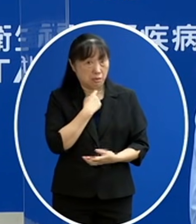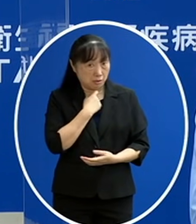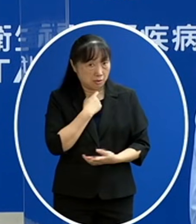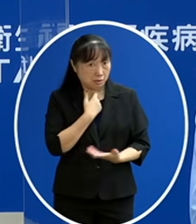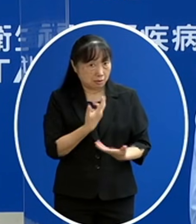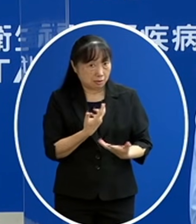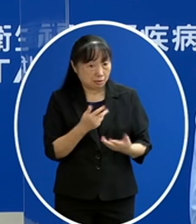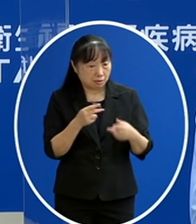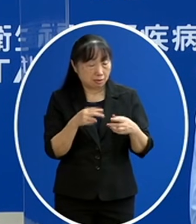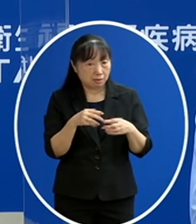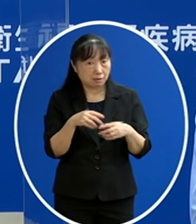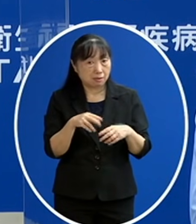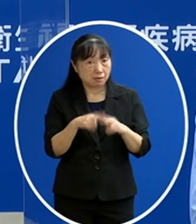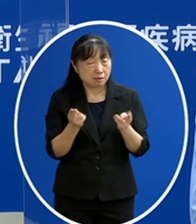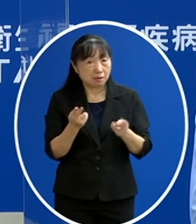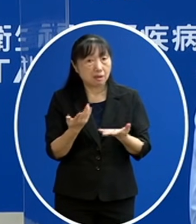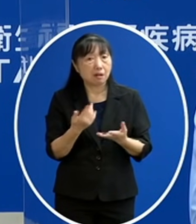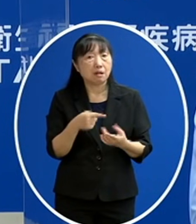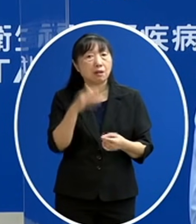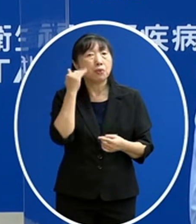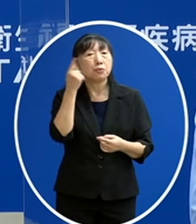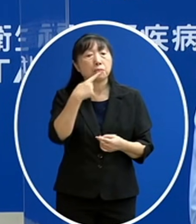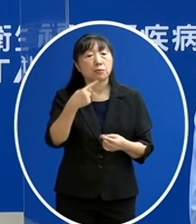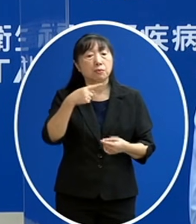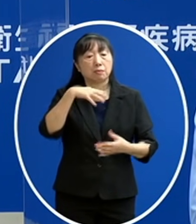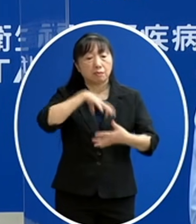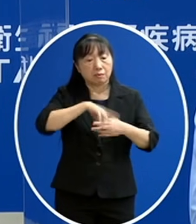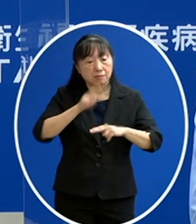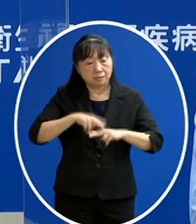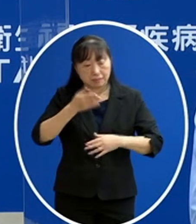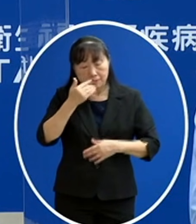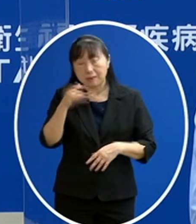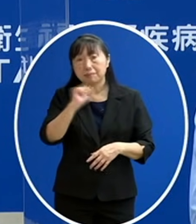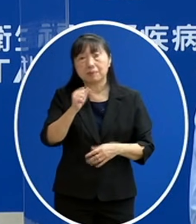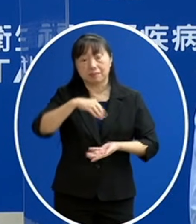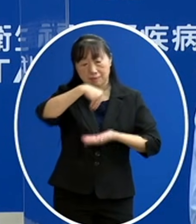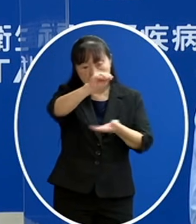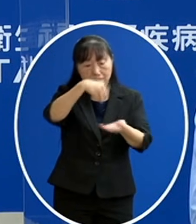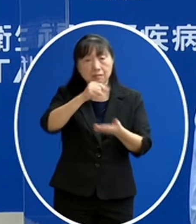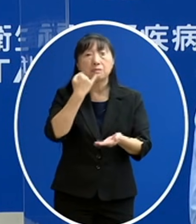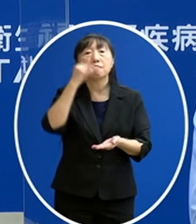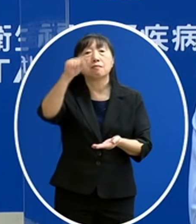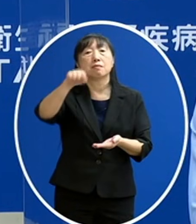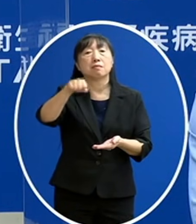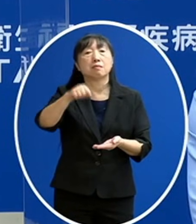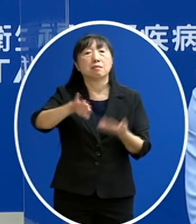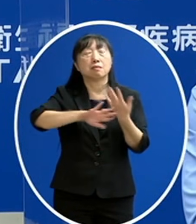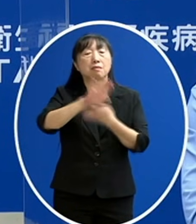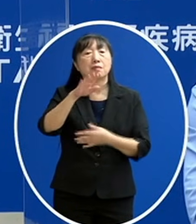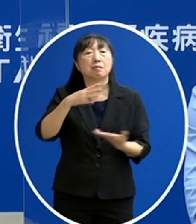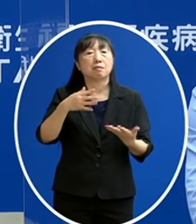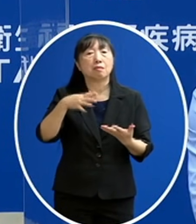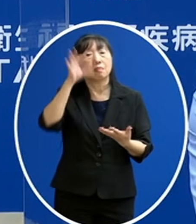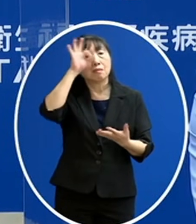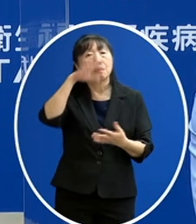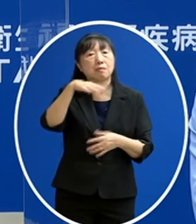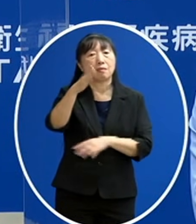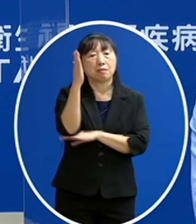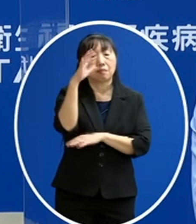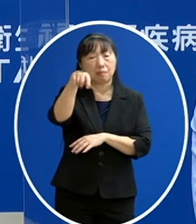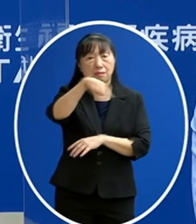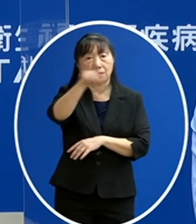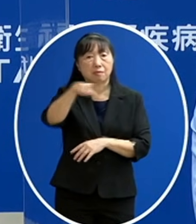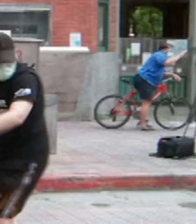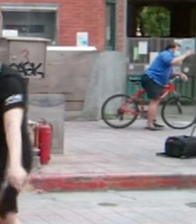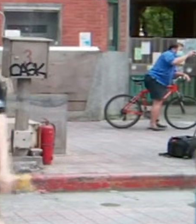说，在不内用的情况下，那当然可以做外带，好，那是地方政府好根据他们的需要去做适